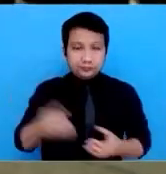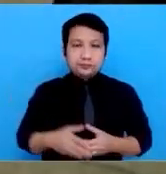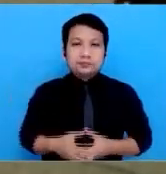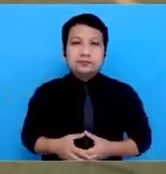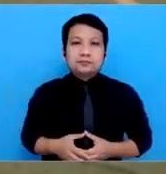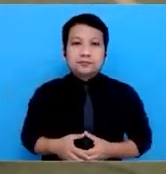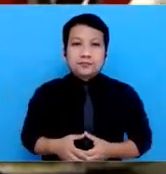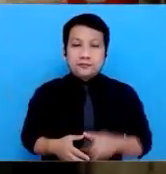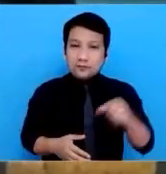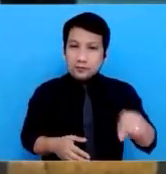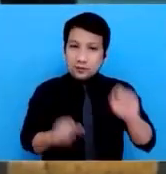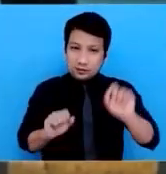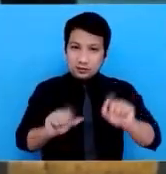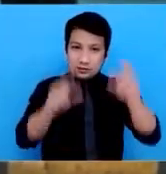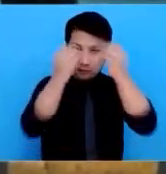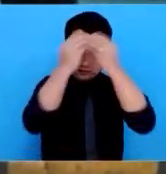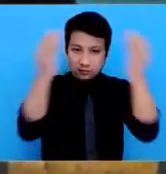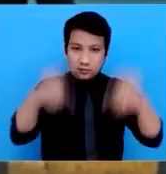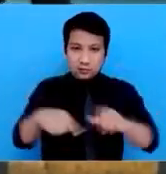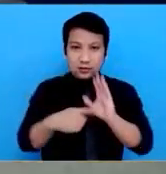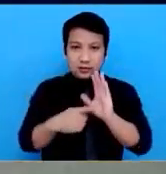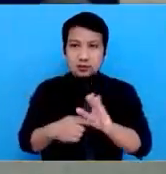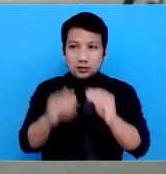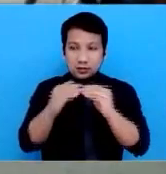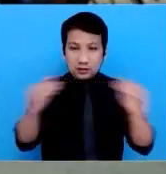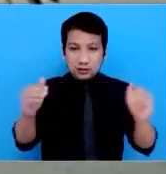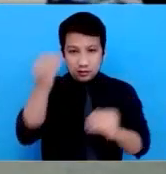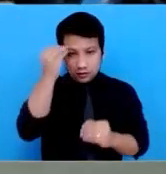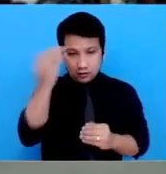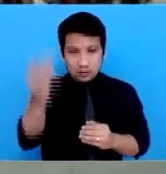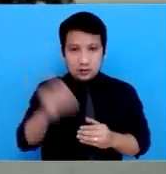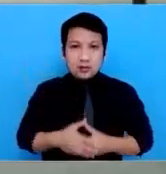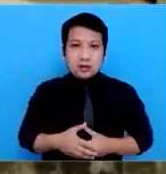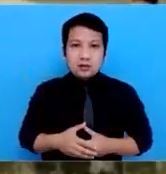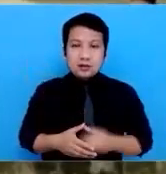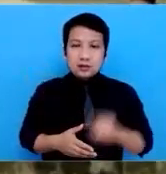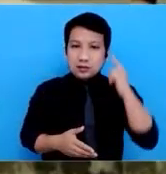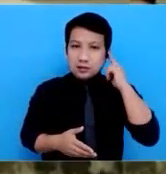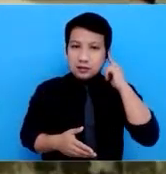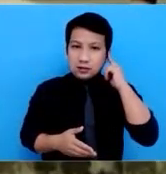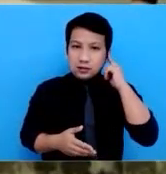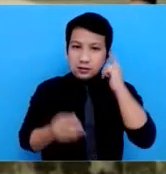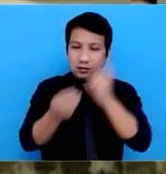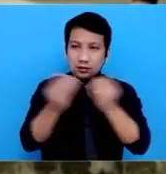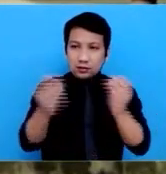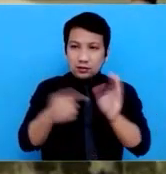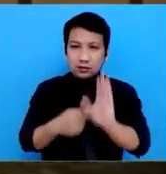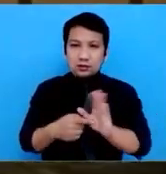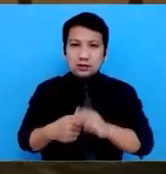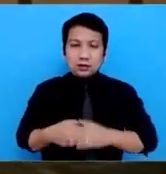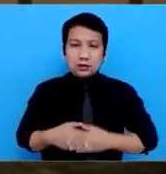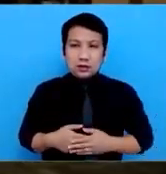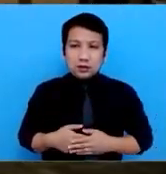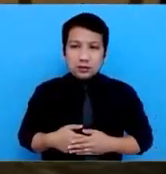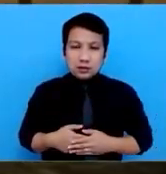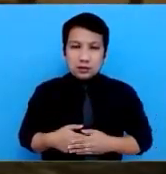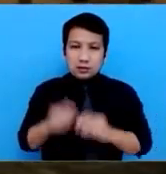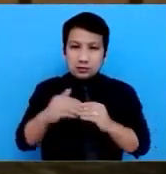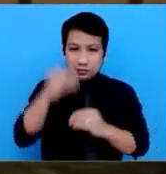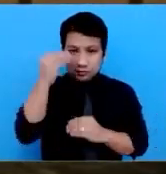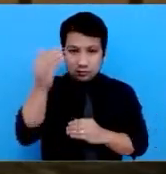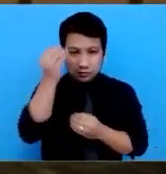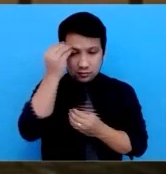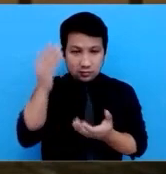Sa paglopo ng COVID cases sa bansa, hindi na raw malayong ibalik sa alert level 4 ang high-risk areas kabilang na ang Metro Manila.